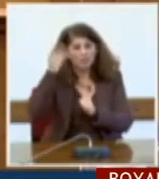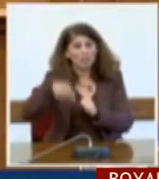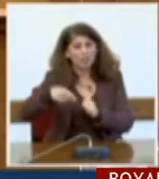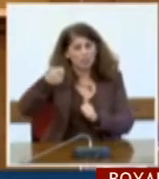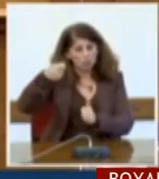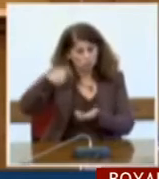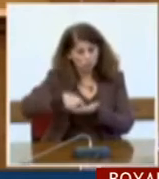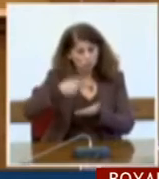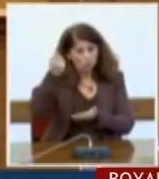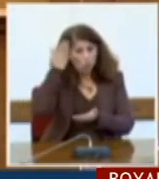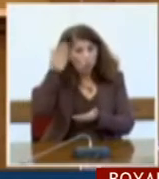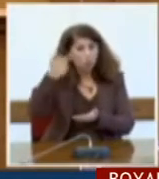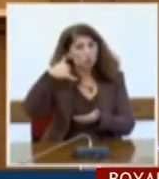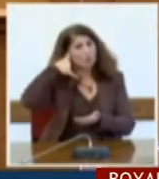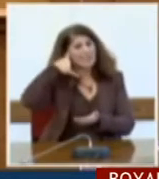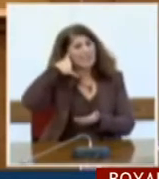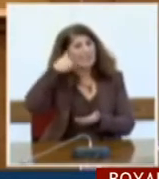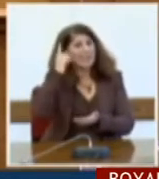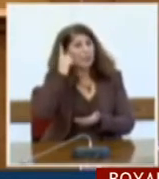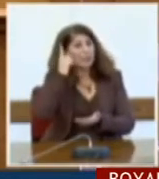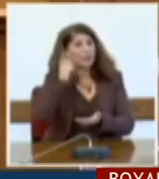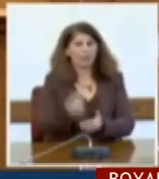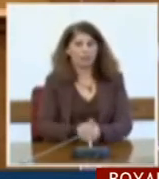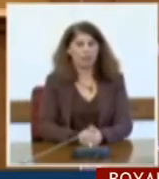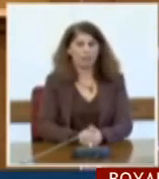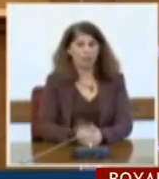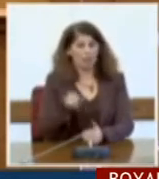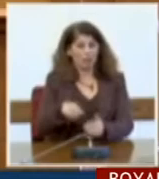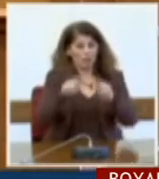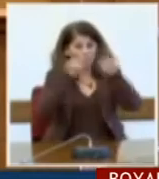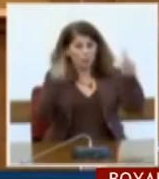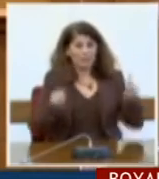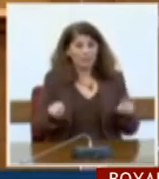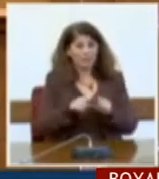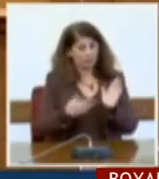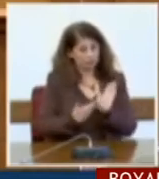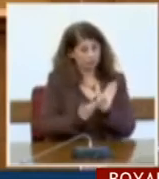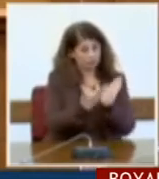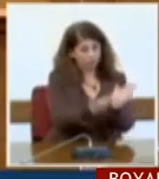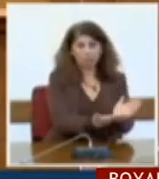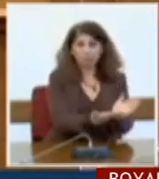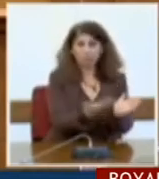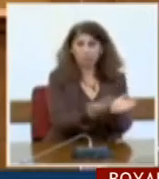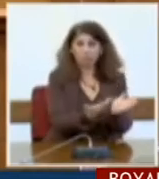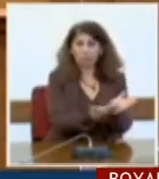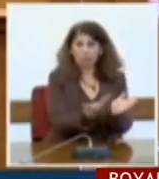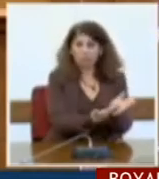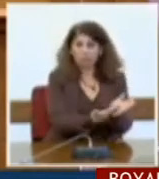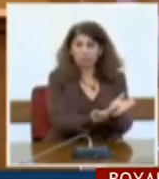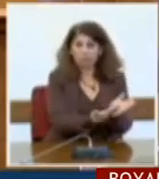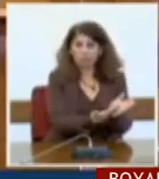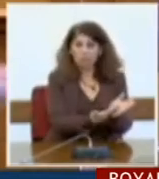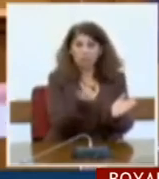κινητής τηλεφωνίας. Και σας καταθέτω το σχετικό πίνακα με βάση στοιχεία της Ελστάτ.